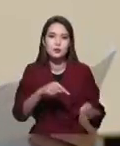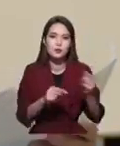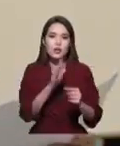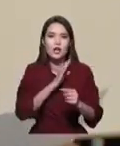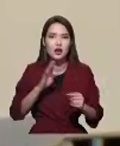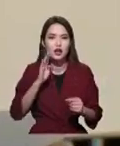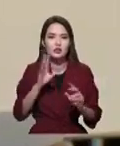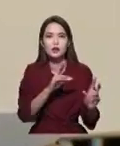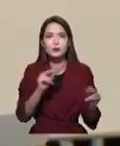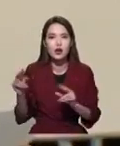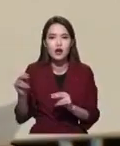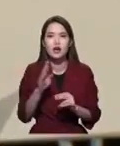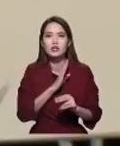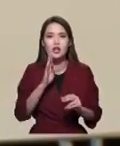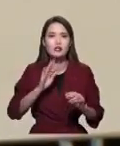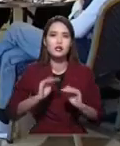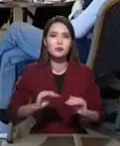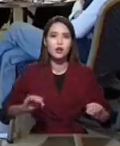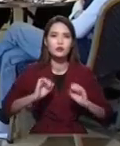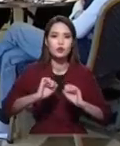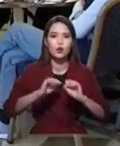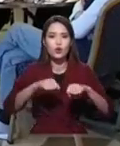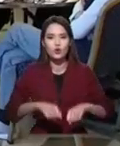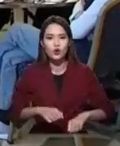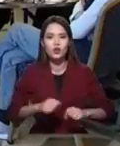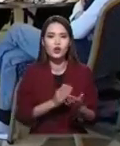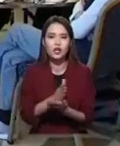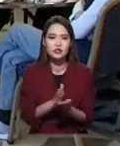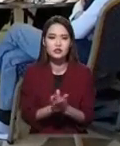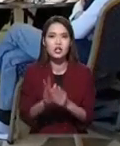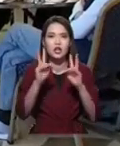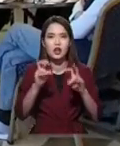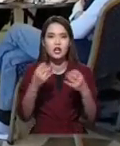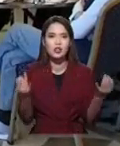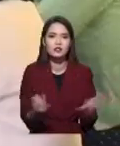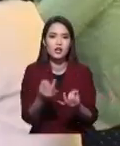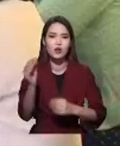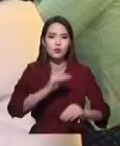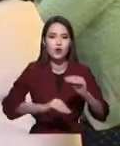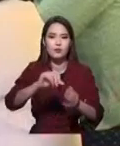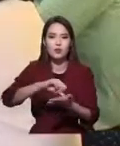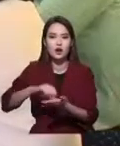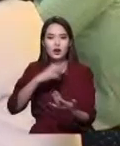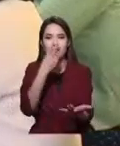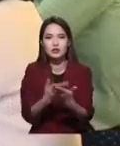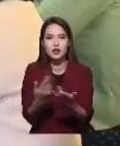денсаулығы, әйелдер мен балаларды қорғау құқығын кеңейту және тағы да басқа тақырыптар қозғалды. Қатысушылар скрам